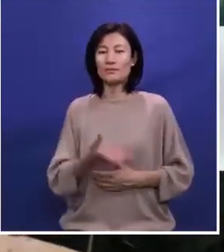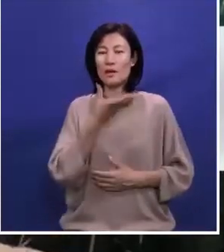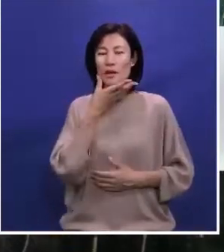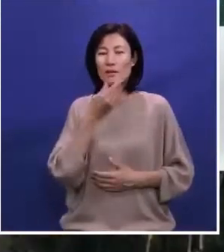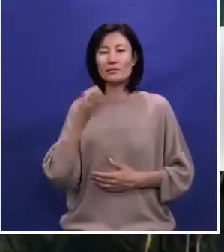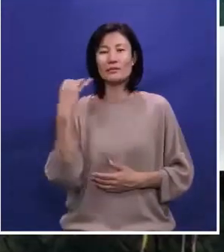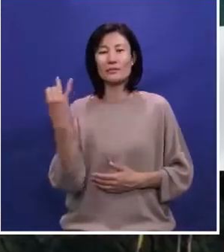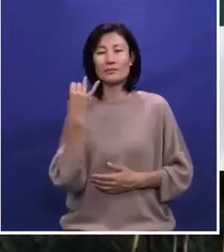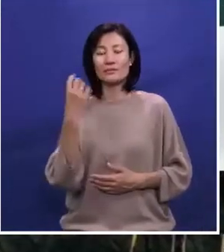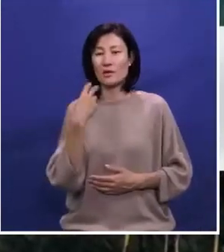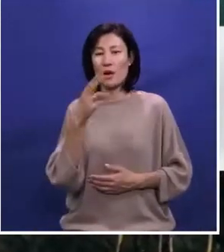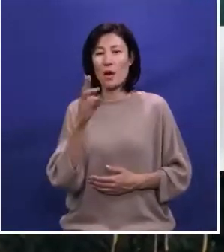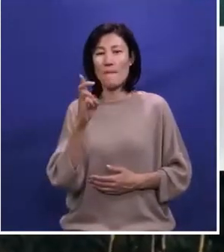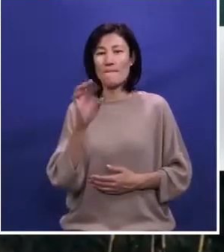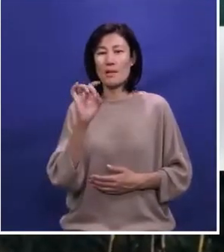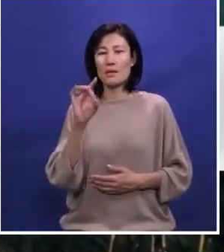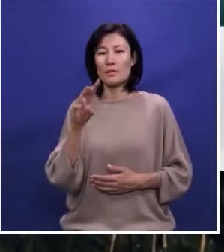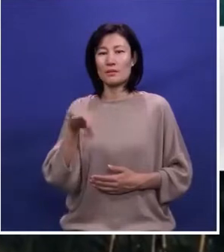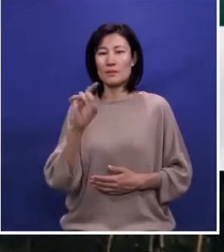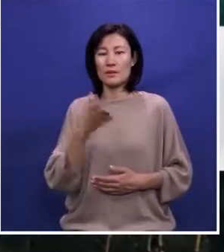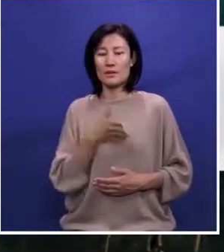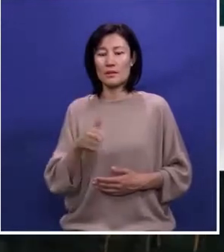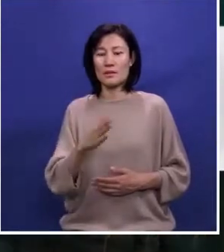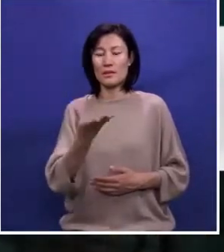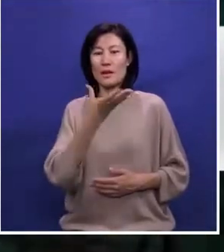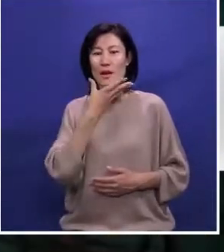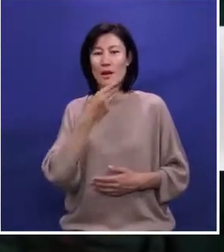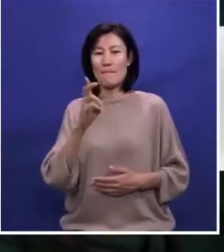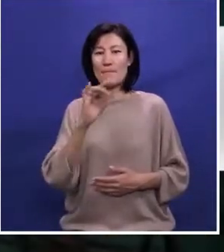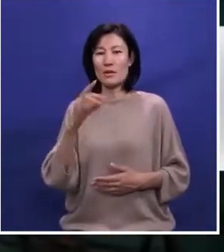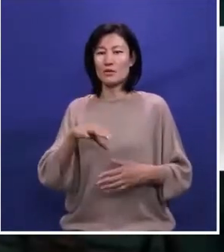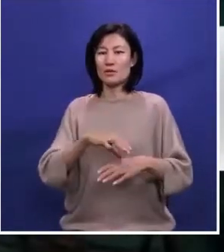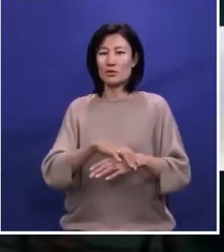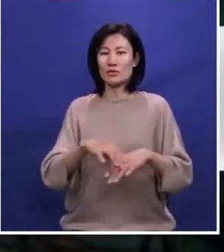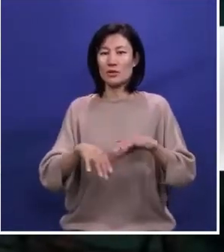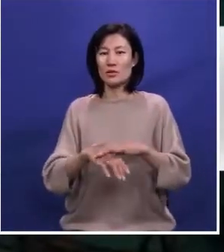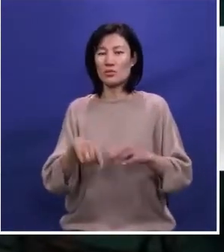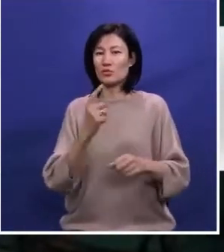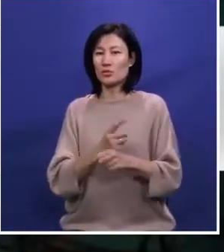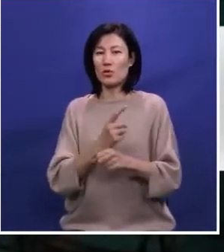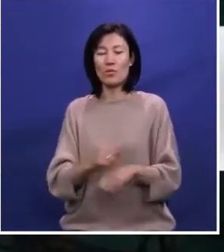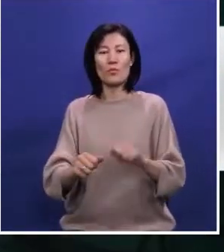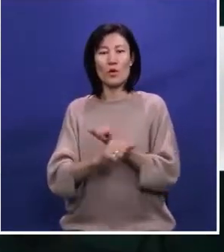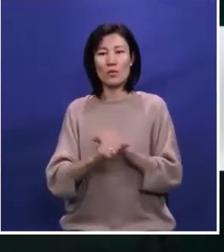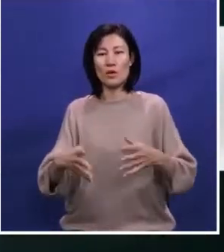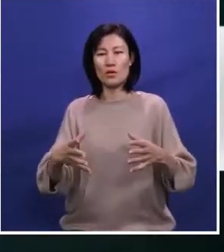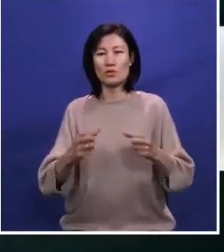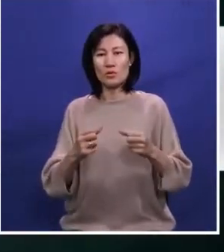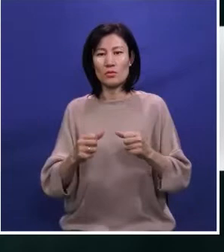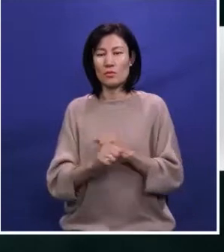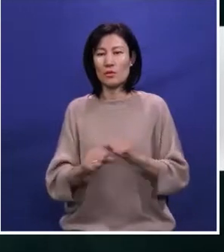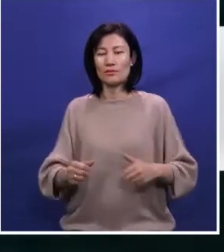тойдырып қызықтай аласыз. Естеріңізге сала кетейік, балықты ұстау тыйым салынған. Өйткені осы